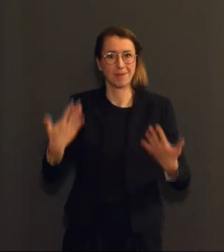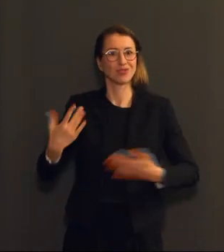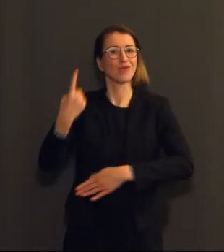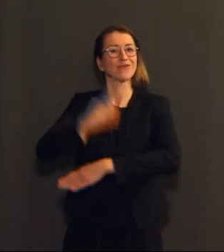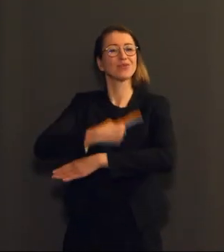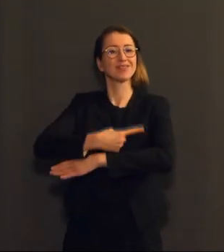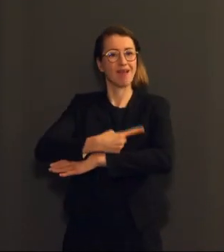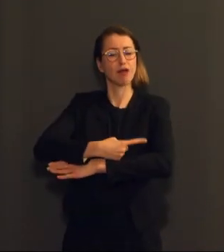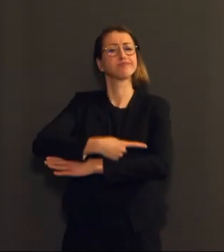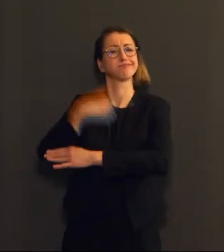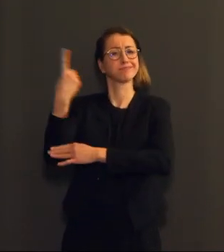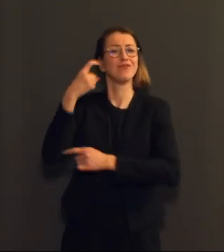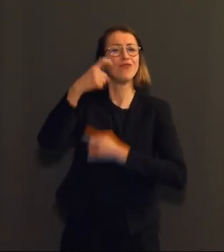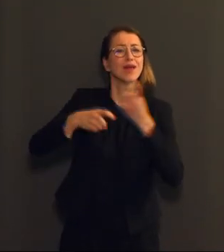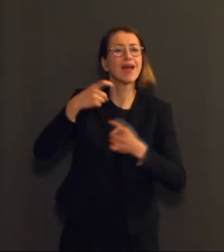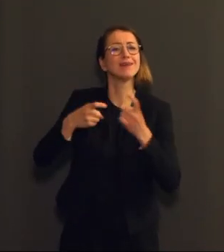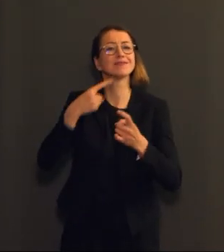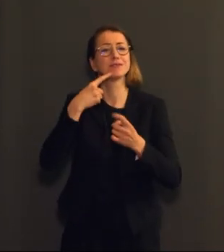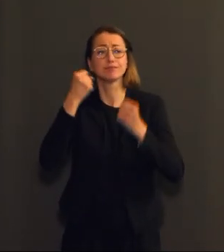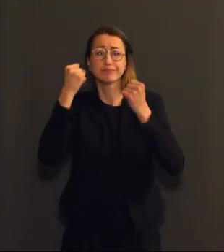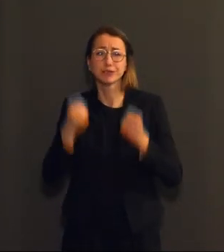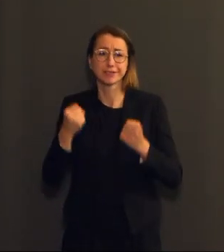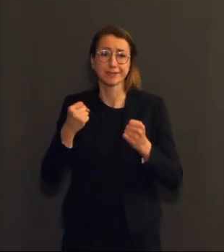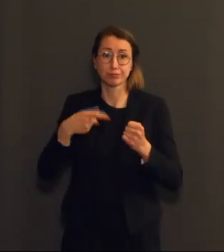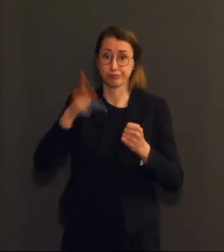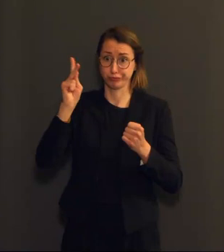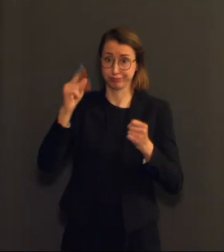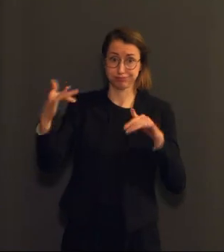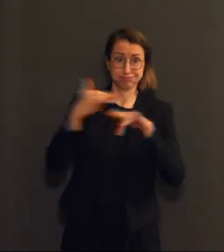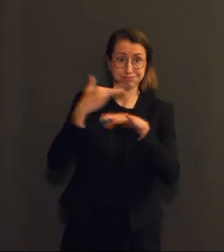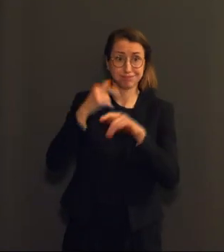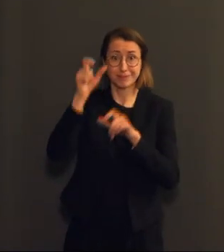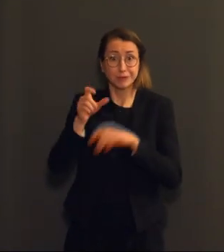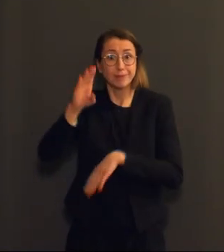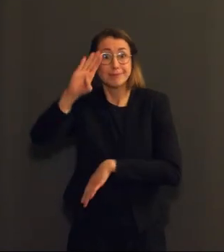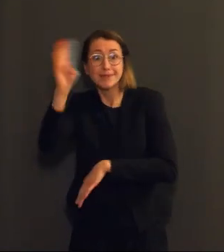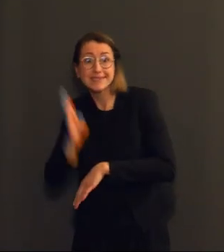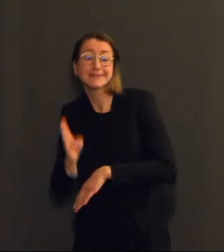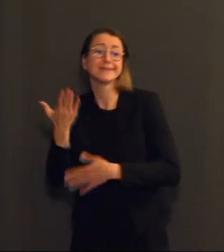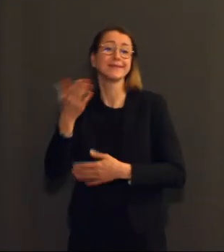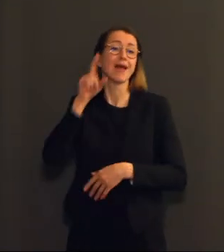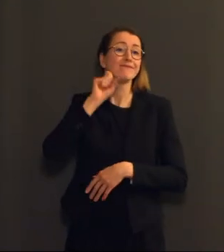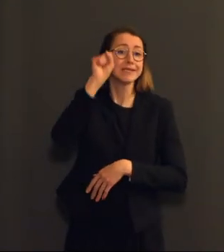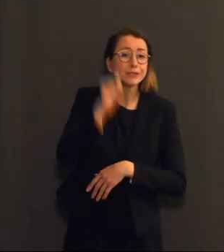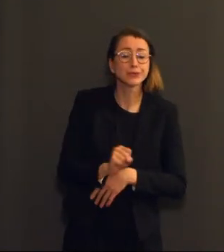à une soudaine augmentation des souches brésiliennes, sud-africaines ou indiennes qui pourraient passer au travers d'une immunité?